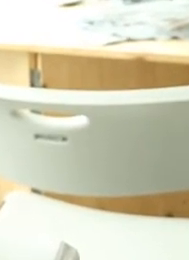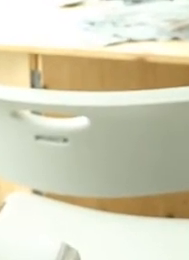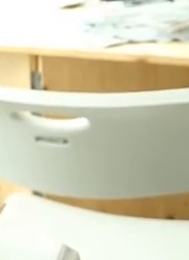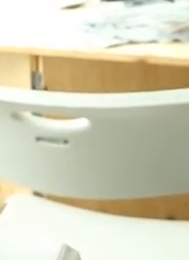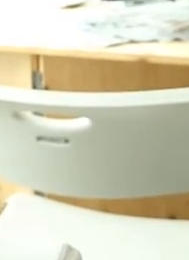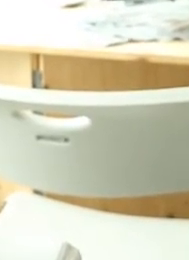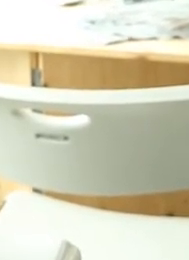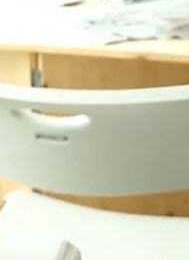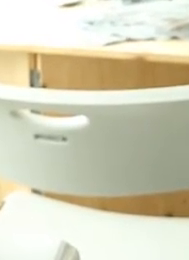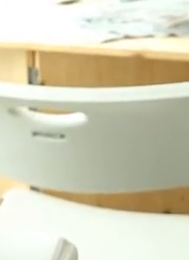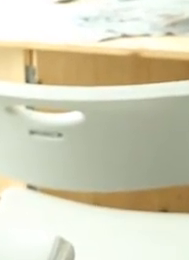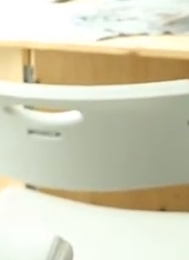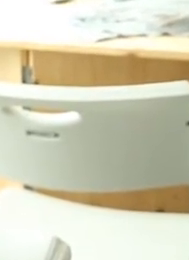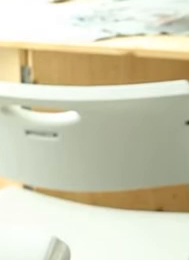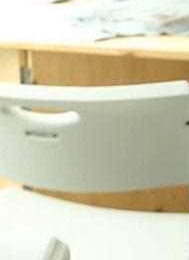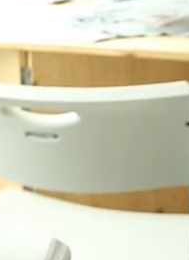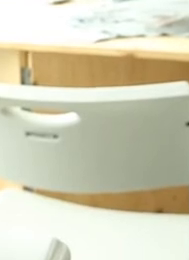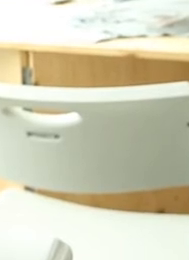여기서